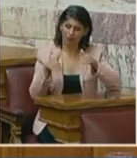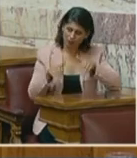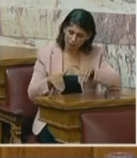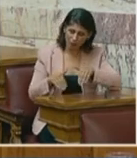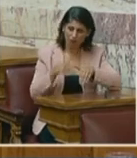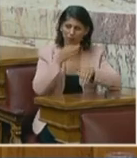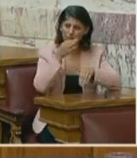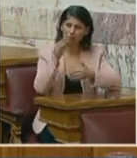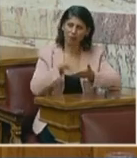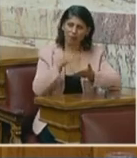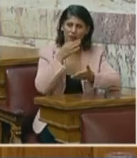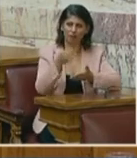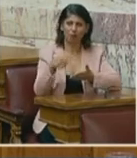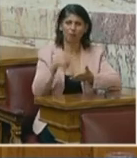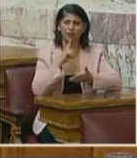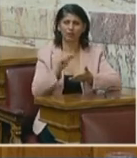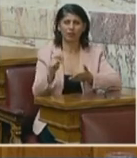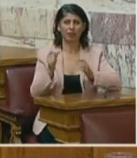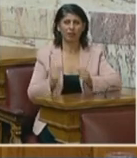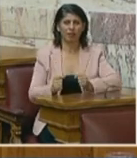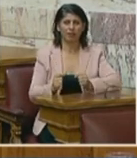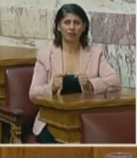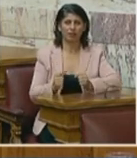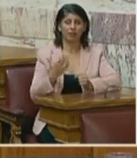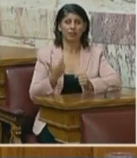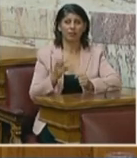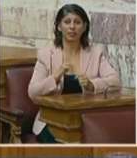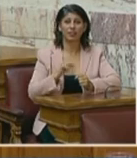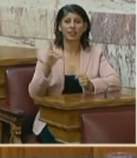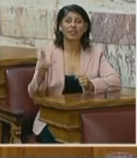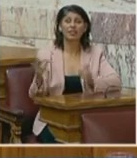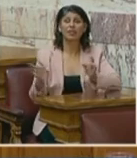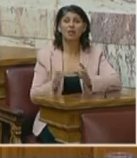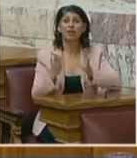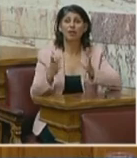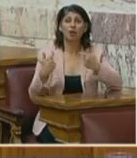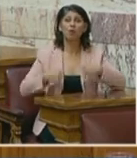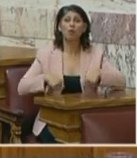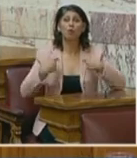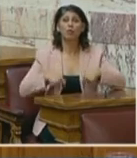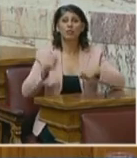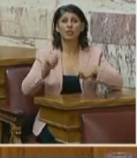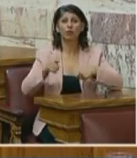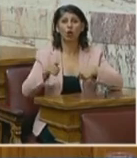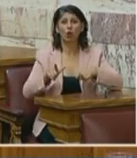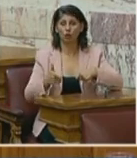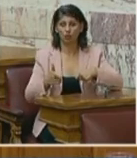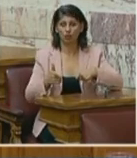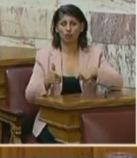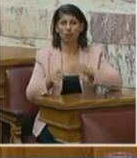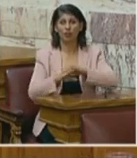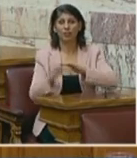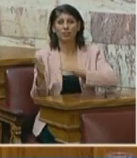από την ίδια θέση. Είναι κοινή η μοίρα πλουσίων και φτωχών, δεξιών